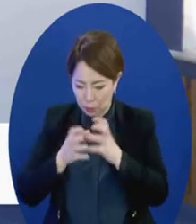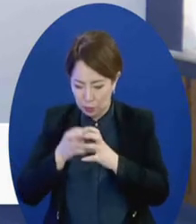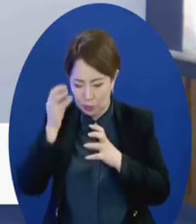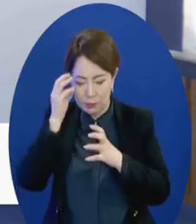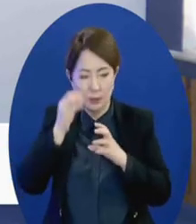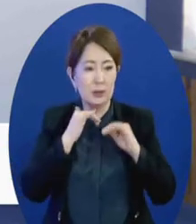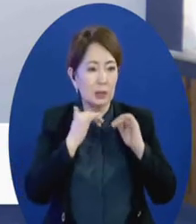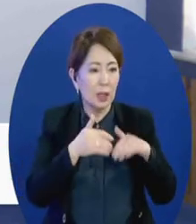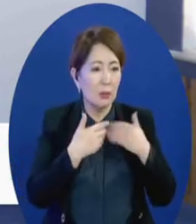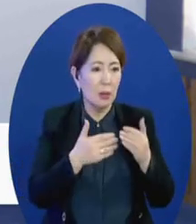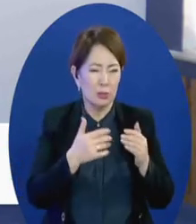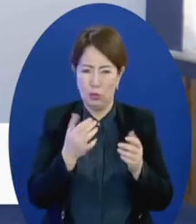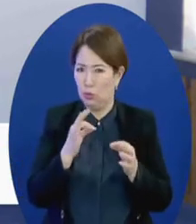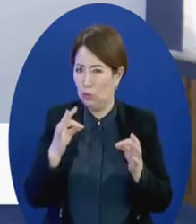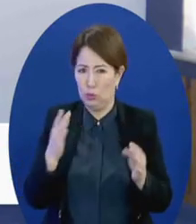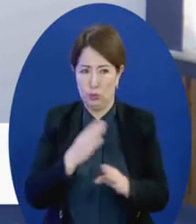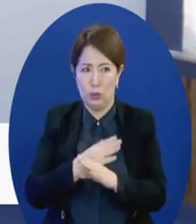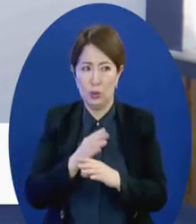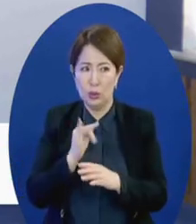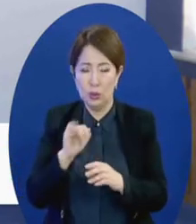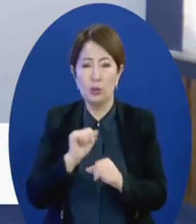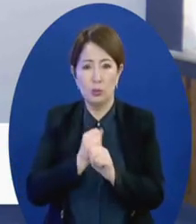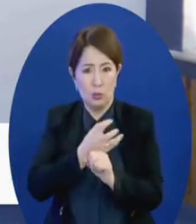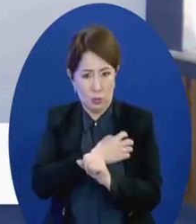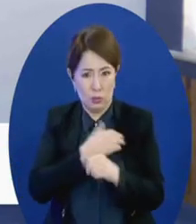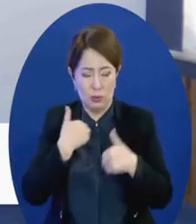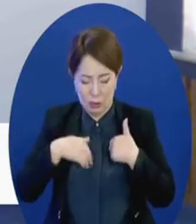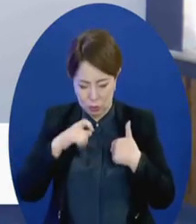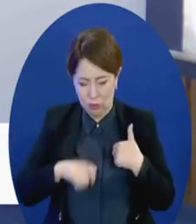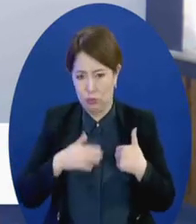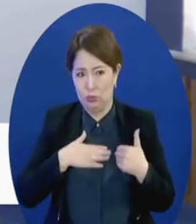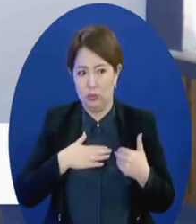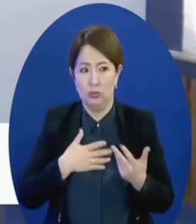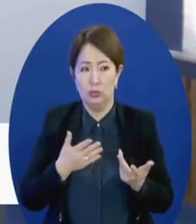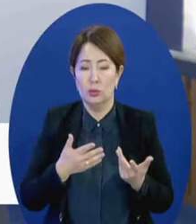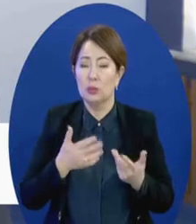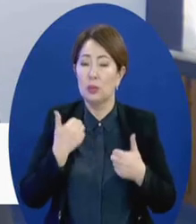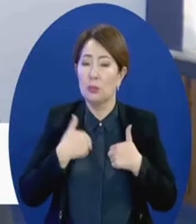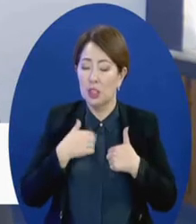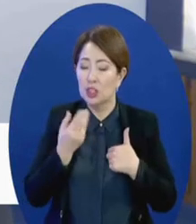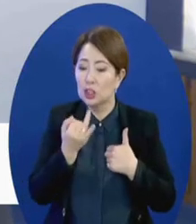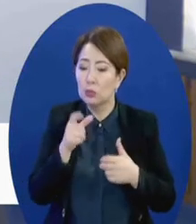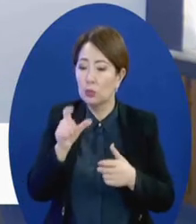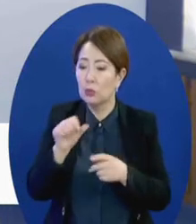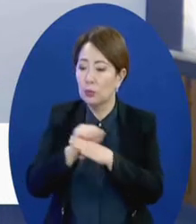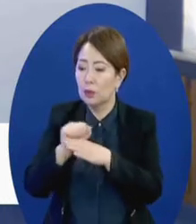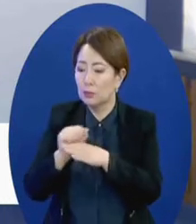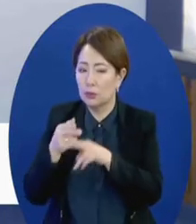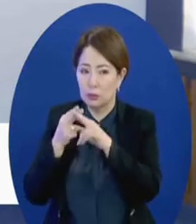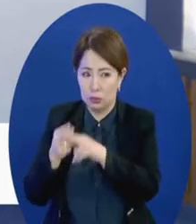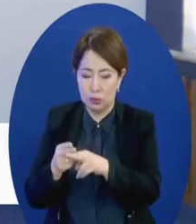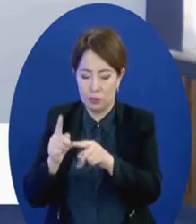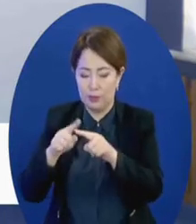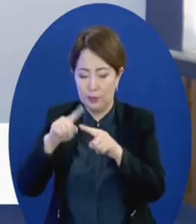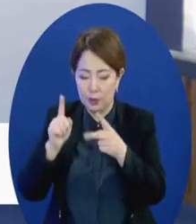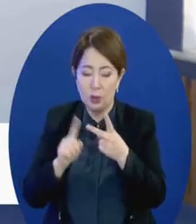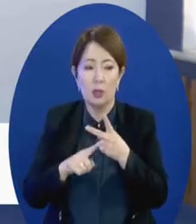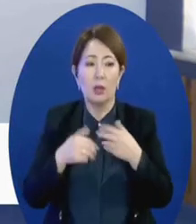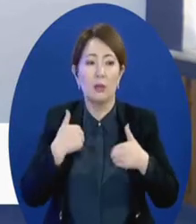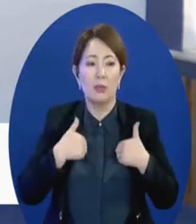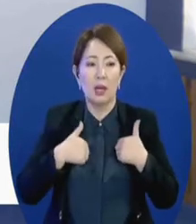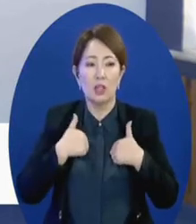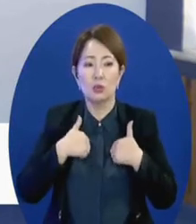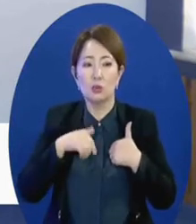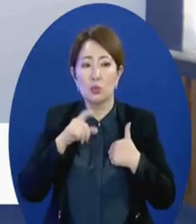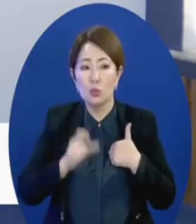сайхан өгцгүүлдэгэл болоо. Тийм л үүрэгтэй шүү дээ багш хүн. Тэгээд тийм л багш нарыг одоо бэлтмээр байна. Хоёр дугаарт багш хүн